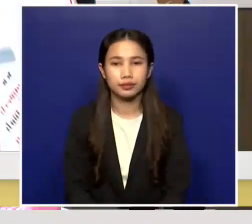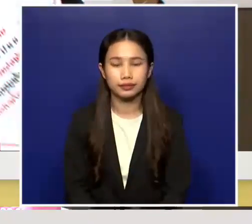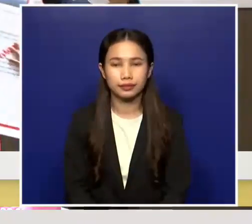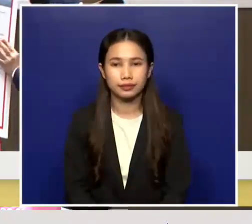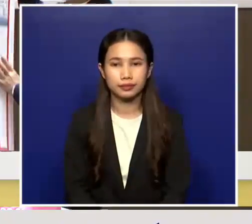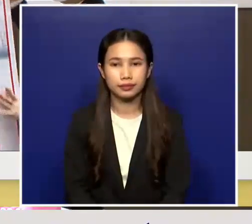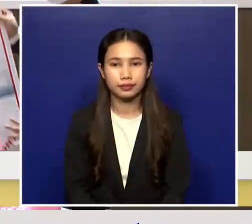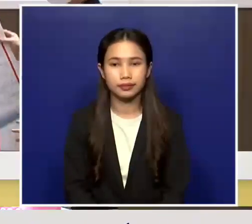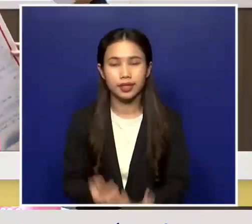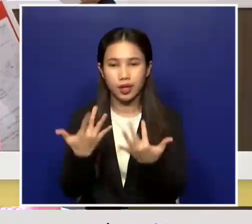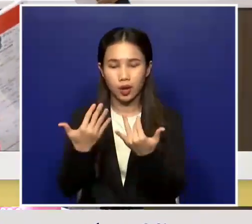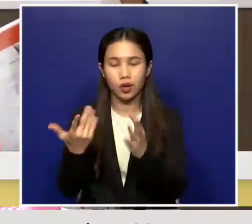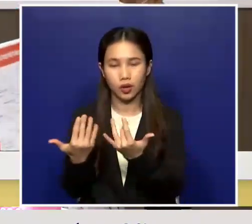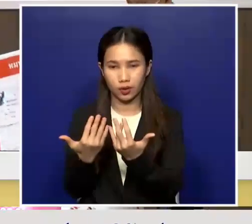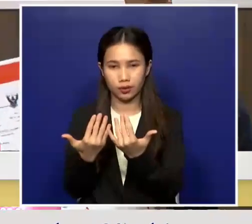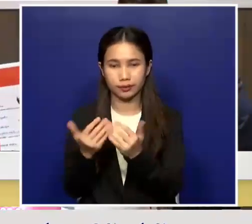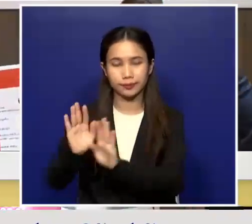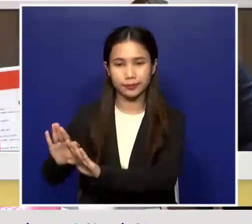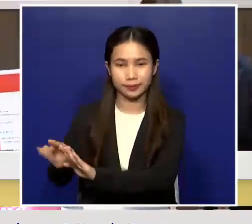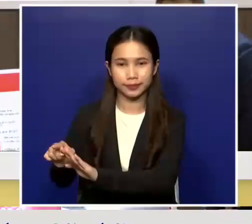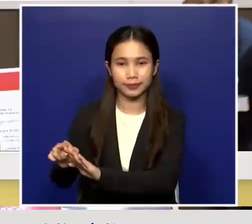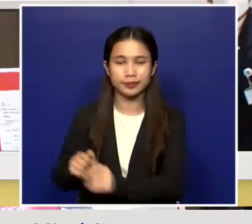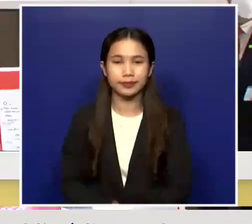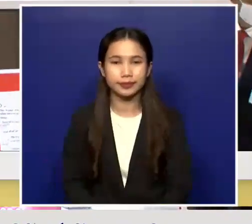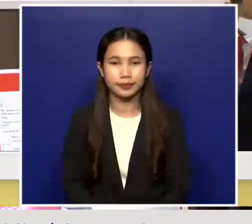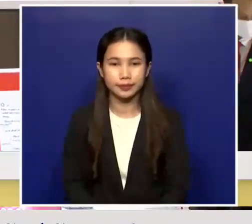เดี๋ยวก่อนเอาแค่นี้ก่อน